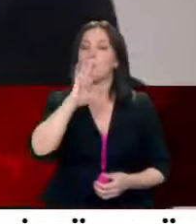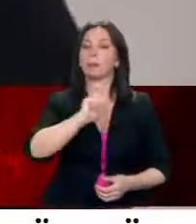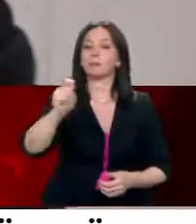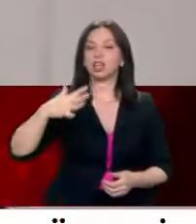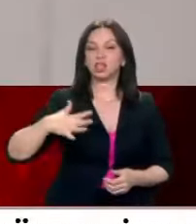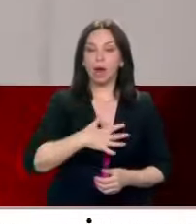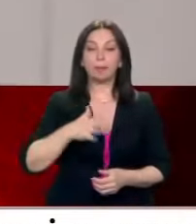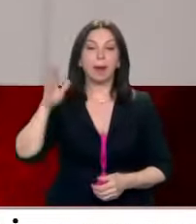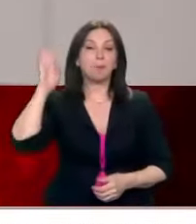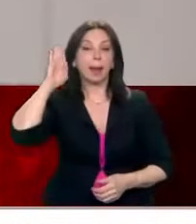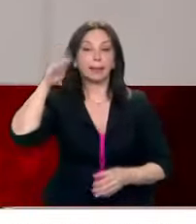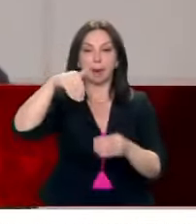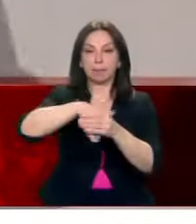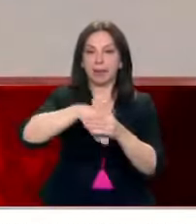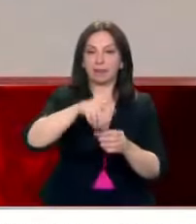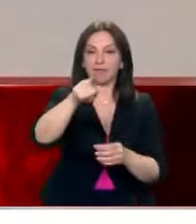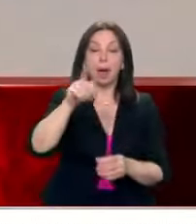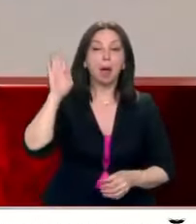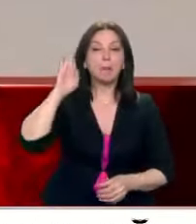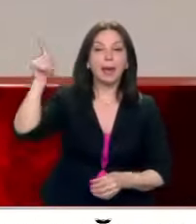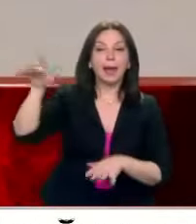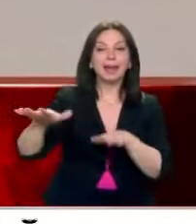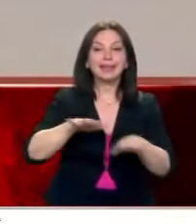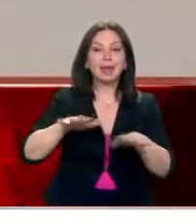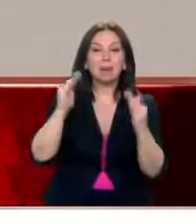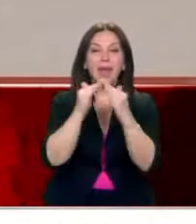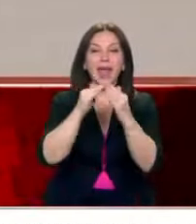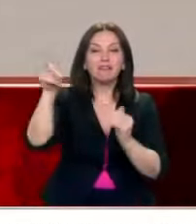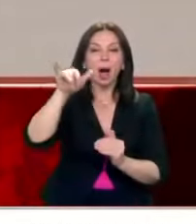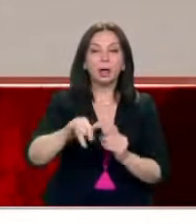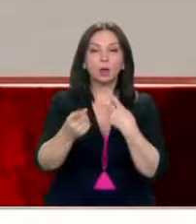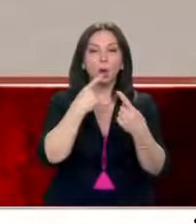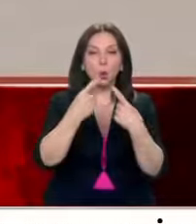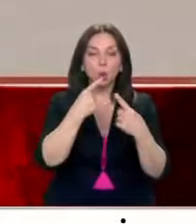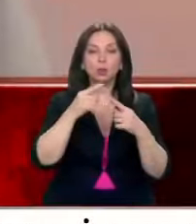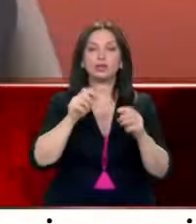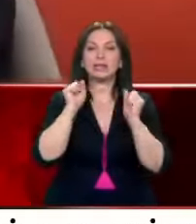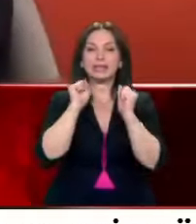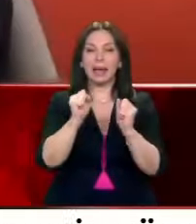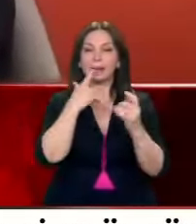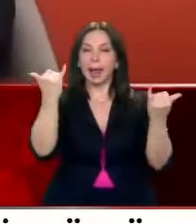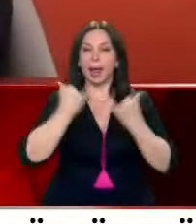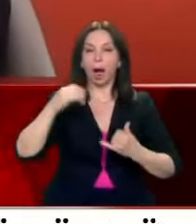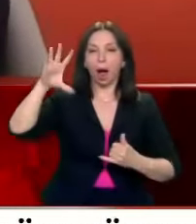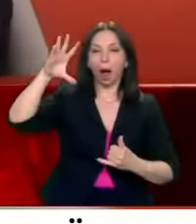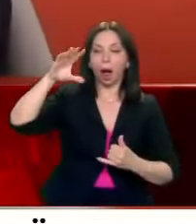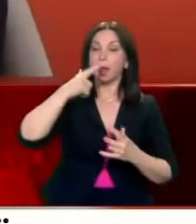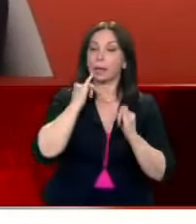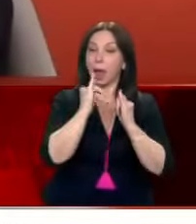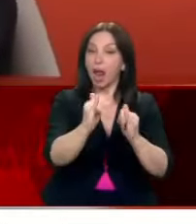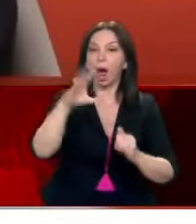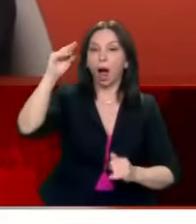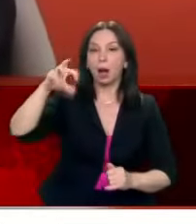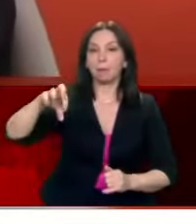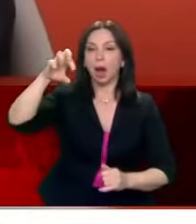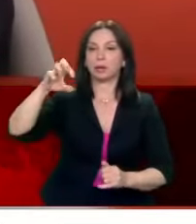CHP Malatya Milletvekili Veli Ağbaba Malatya'daki deprem konutları ile ilgili konuşurdu. Sert eleştirilerine AK Parti sıralarından tepki gelince tansiyon